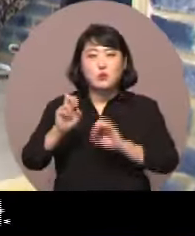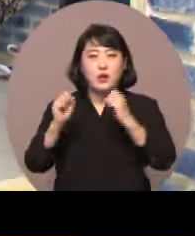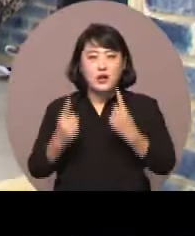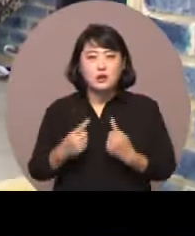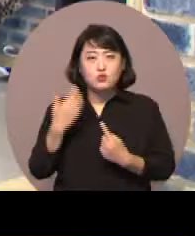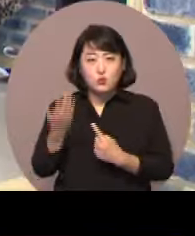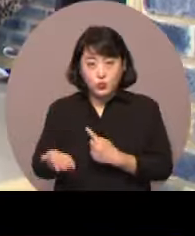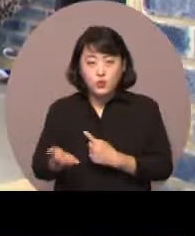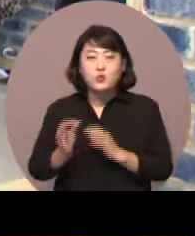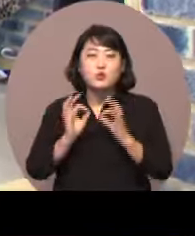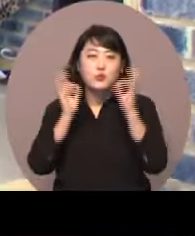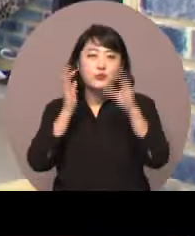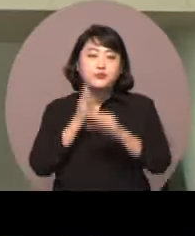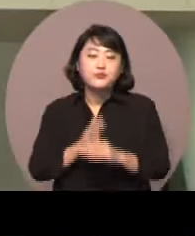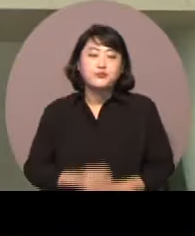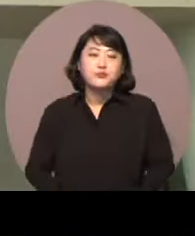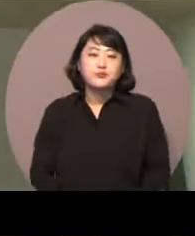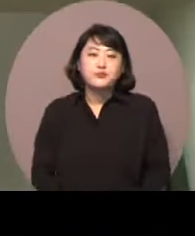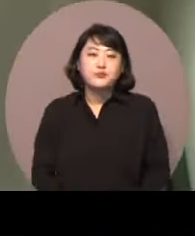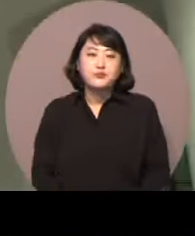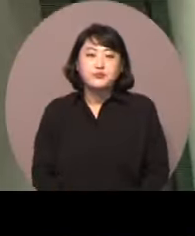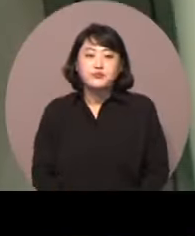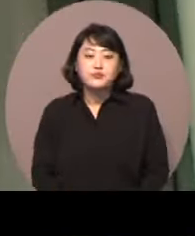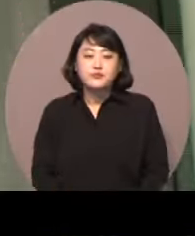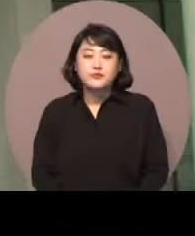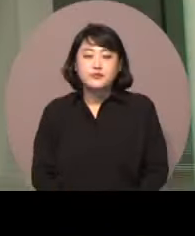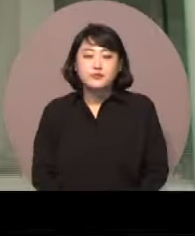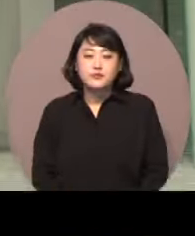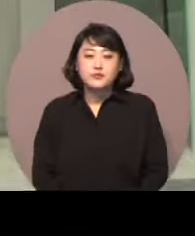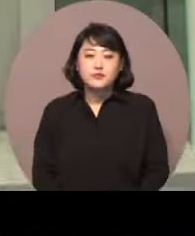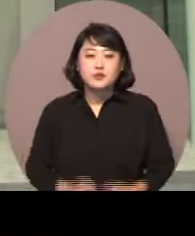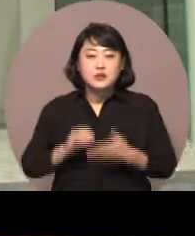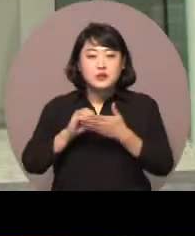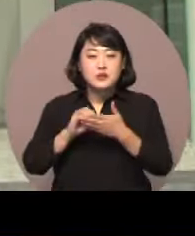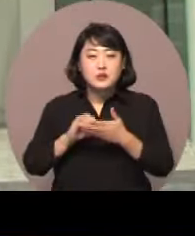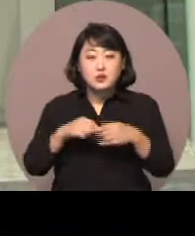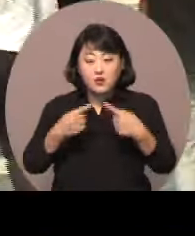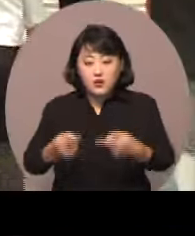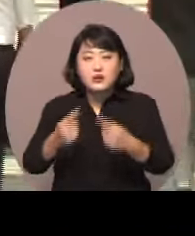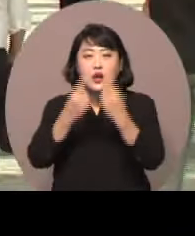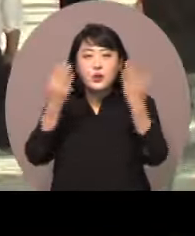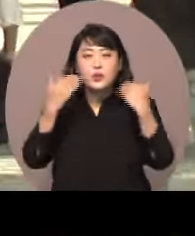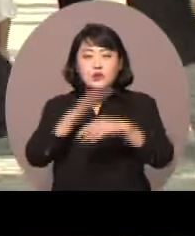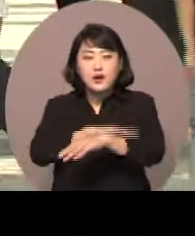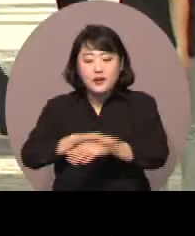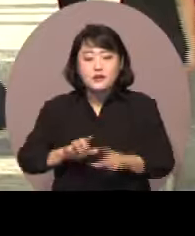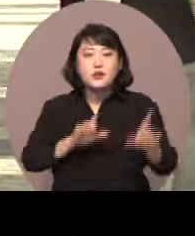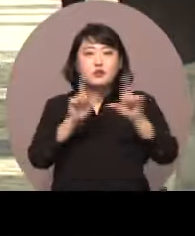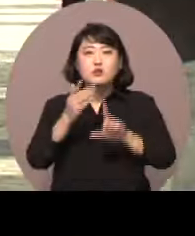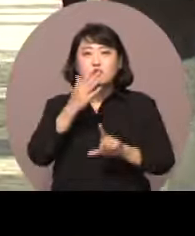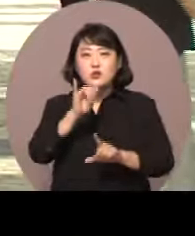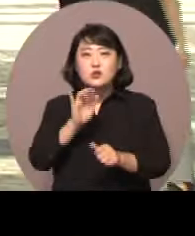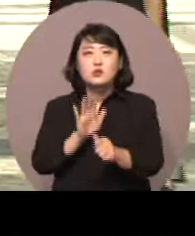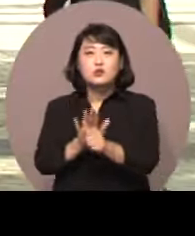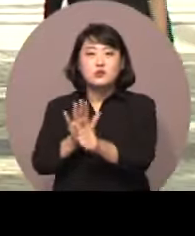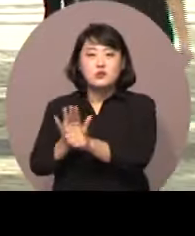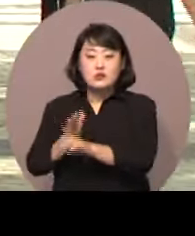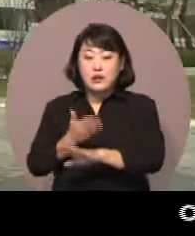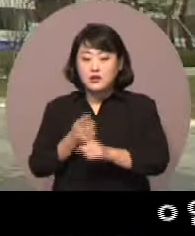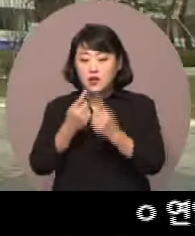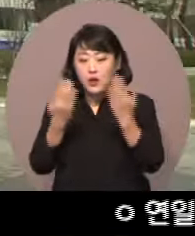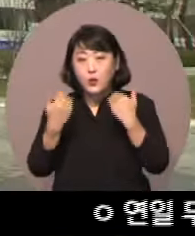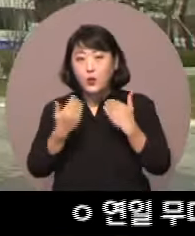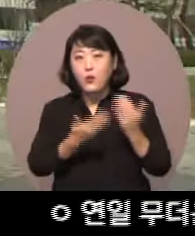할인을 제공하는 등 노력하고 있습니다. 무엇보다 입주하는 대학들이 제대로 정착하도록 지원해 다른 대학들의